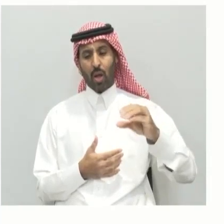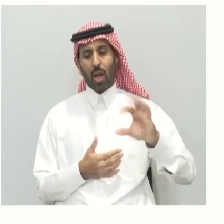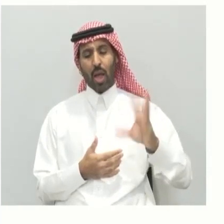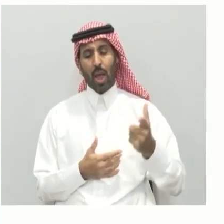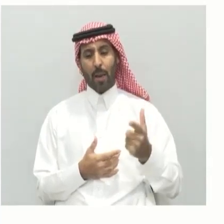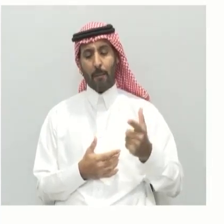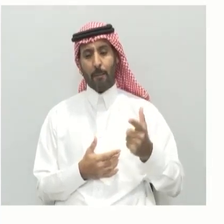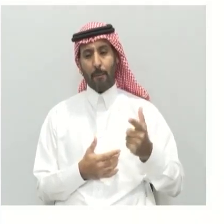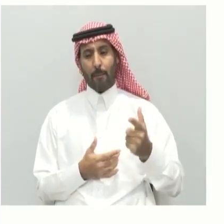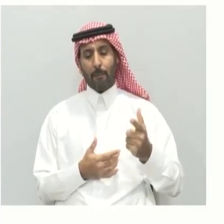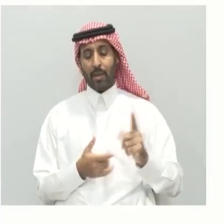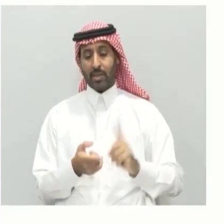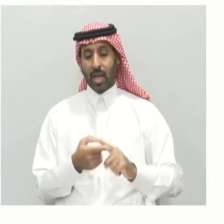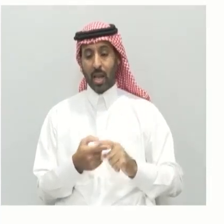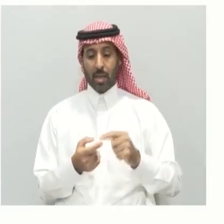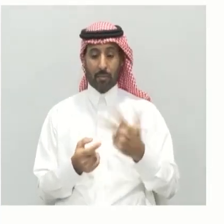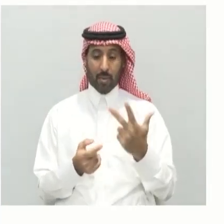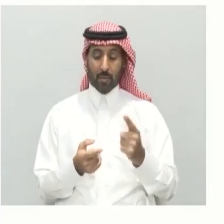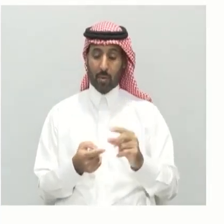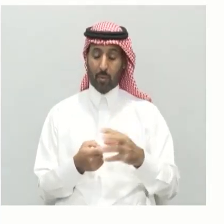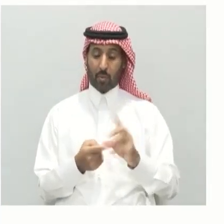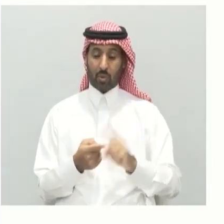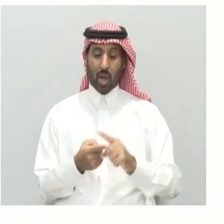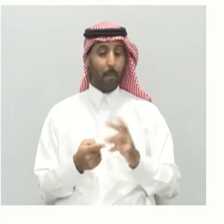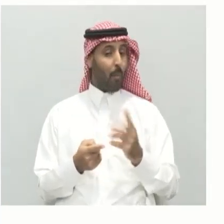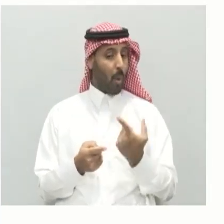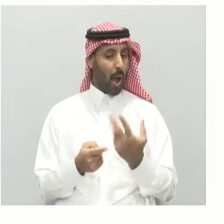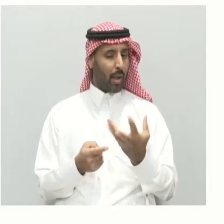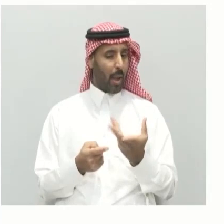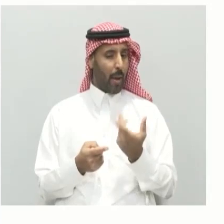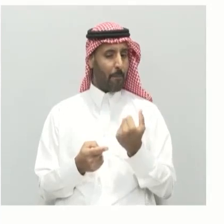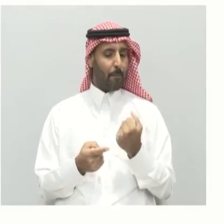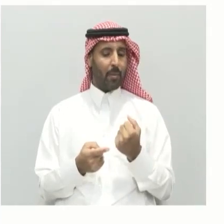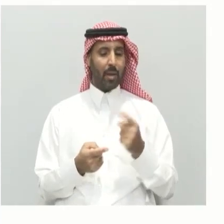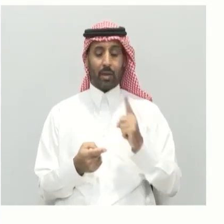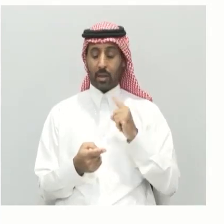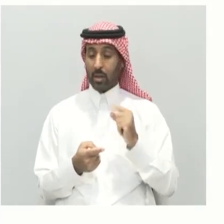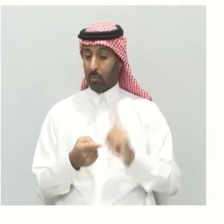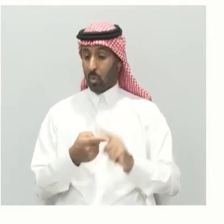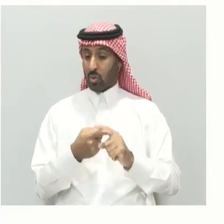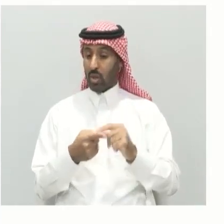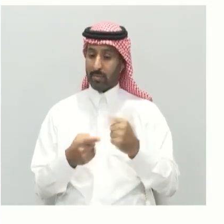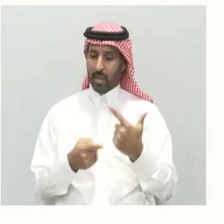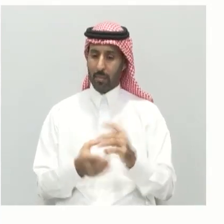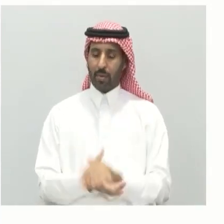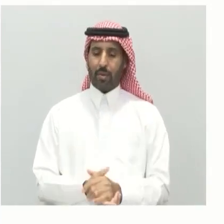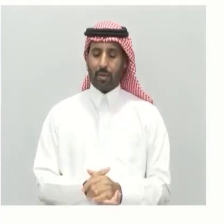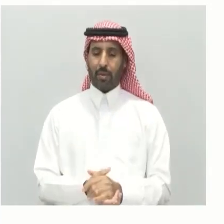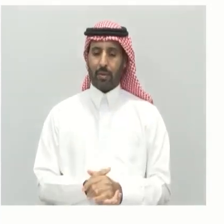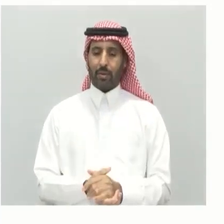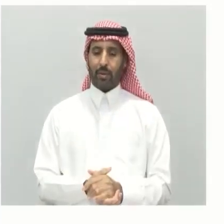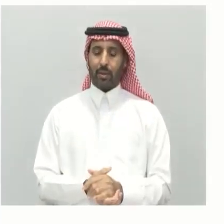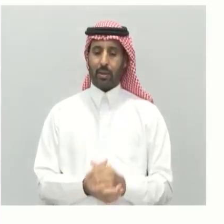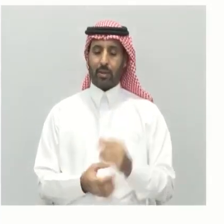بيكون عندي هنا سالب ث وموجب واحد فبالتالي بيكون الكلور كم بيساوي موجب س اذا